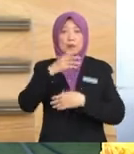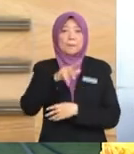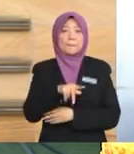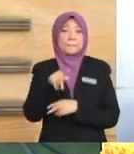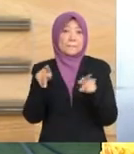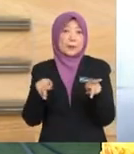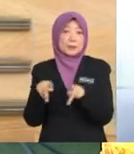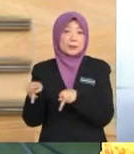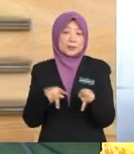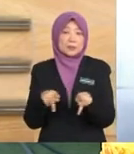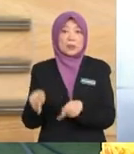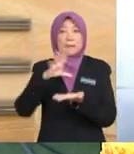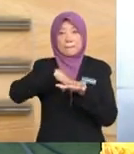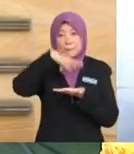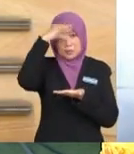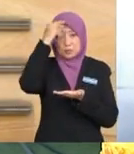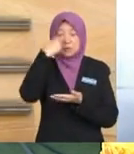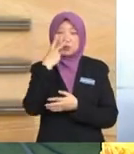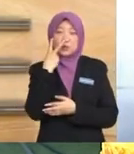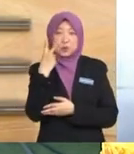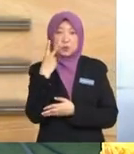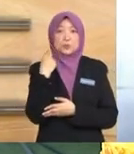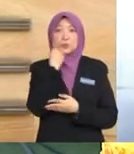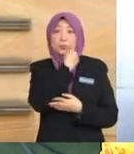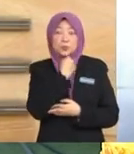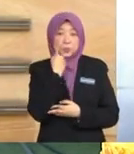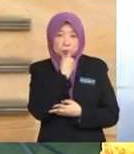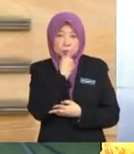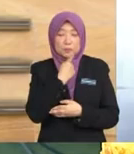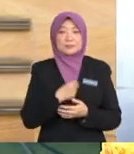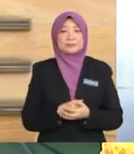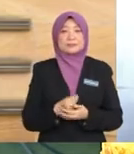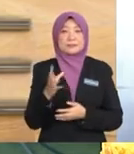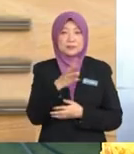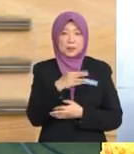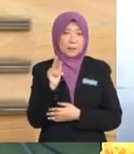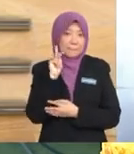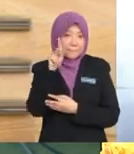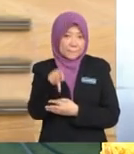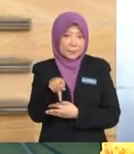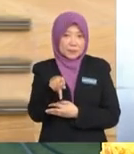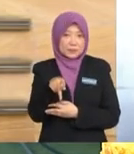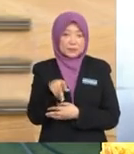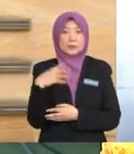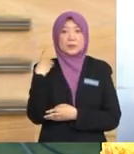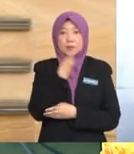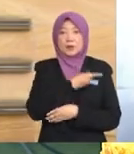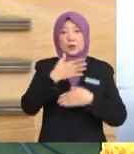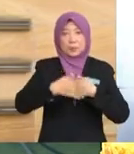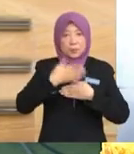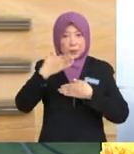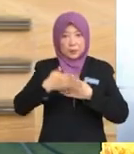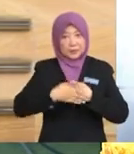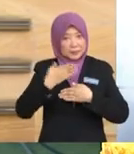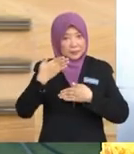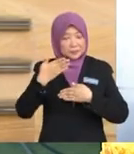gerak bibir dan mulut bagi tujuan pembelajaran. Dan yang pastinya juga kita nak mudahkan ya,